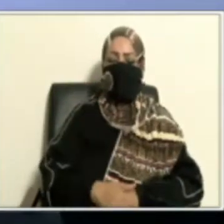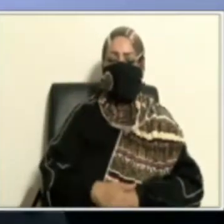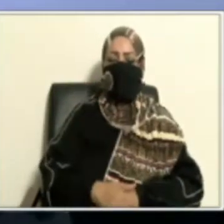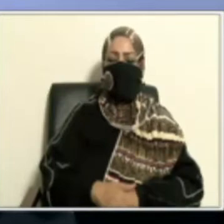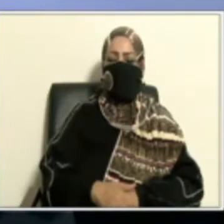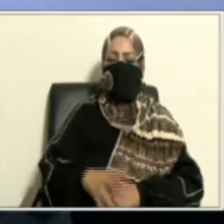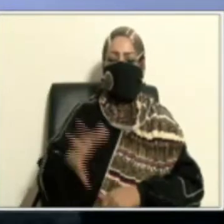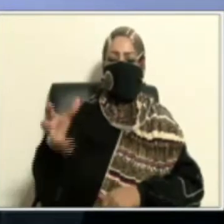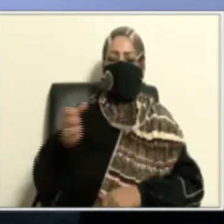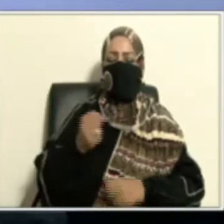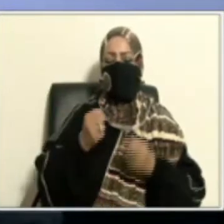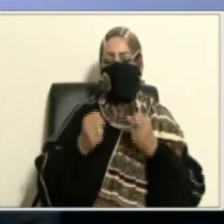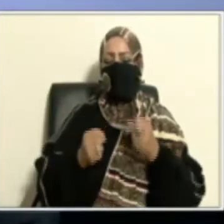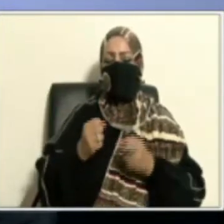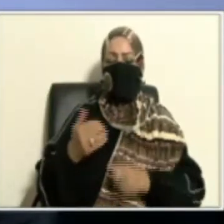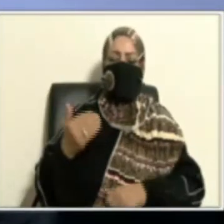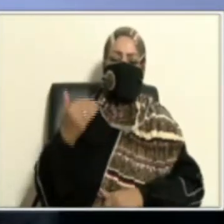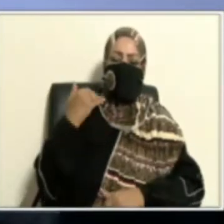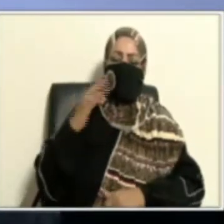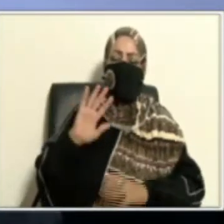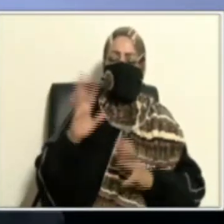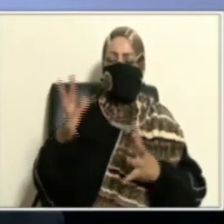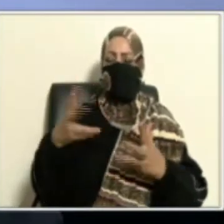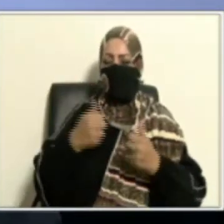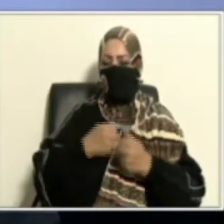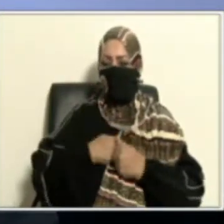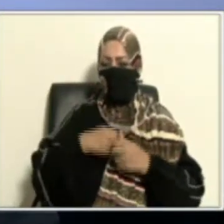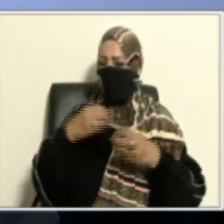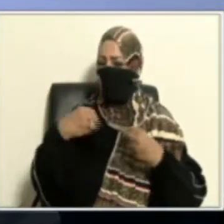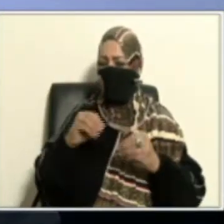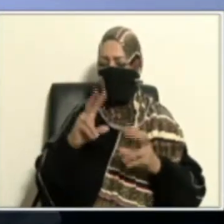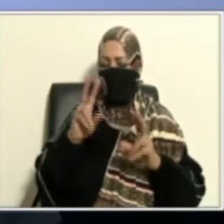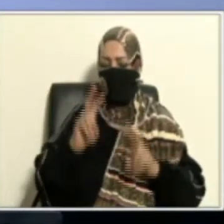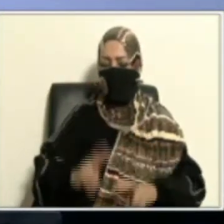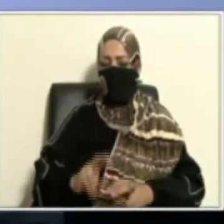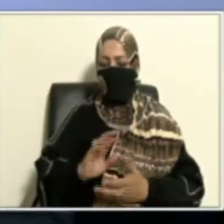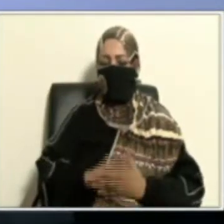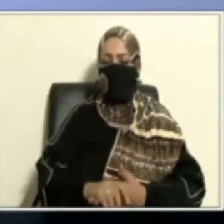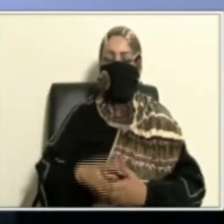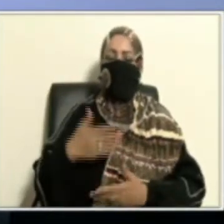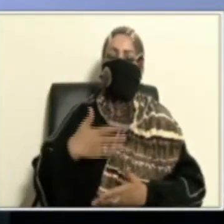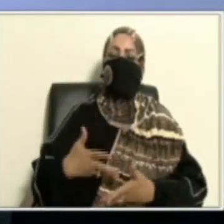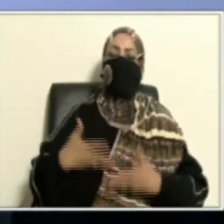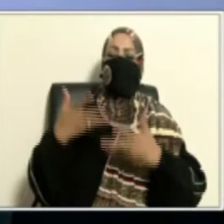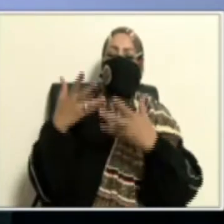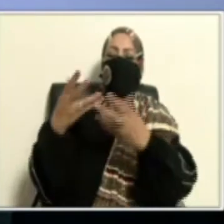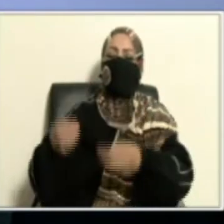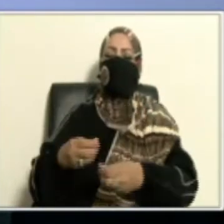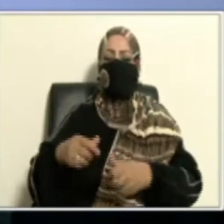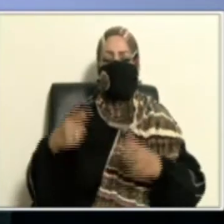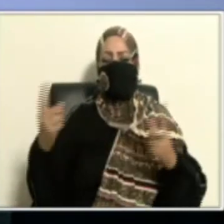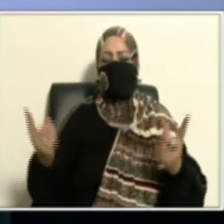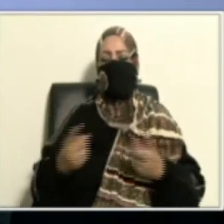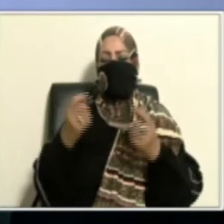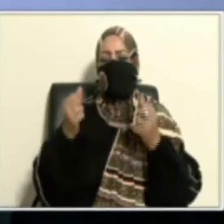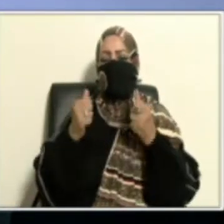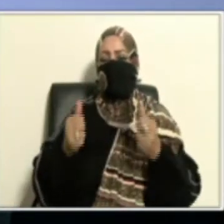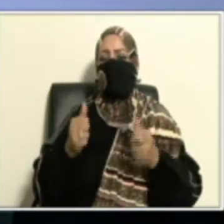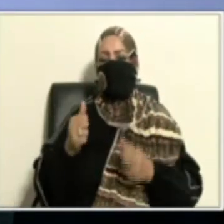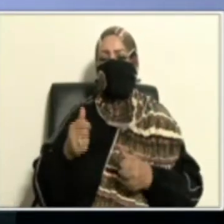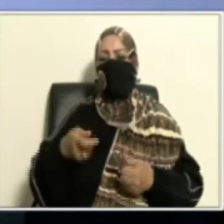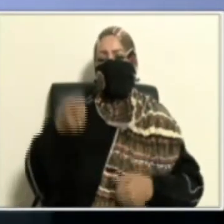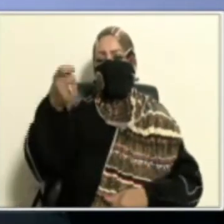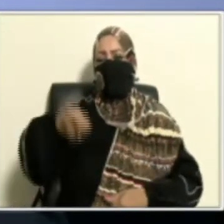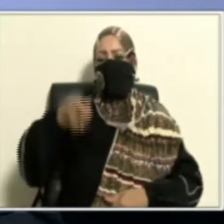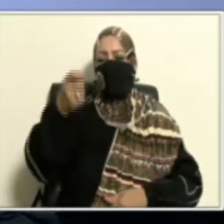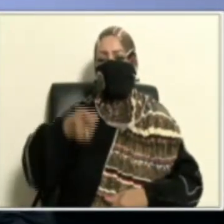سوقها وإن شاء الله مبارك وحلال بإذن الله تعالى. يعني مش مشكلة نقدمه عادي. تقدم وما فيش مشكلة بكل ما دام تبي تكسب